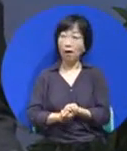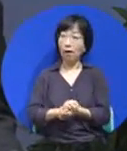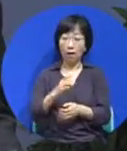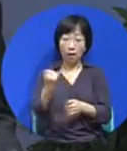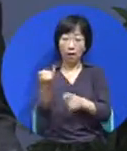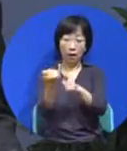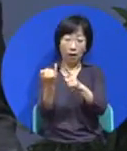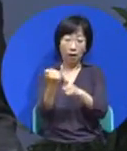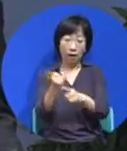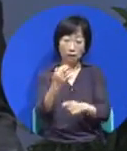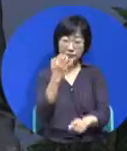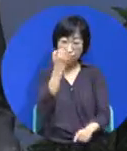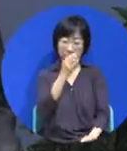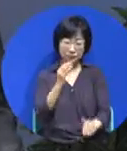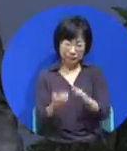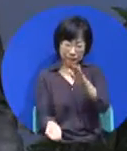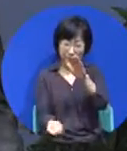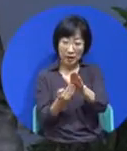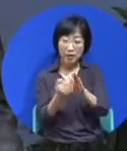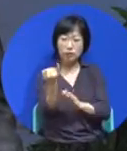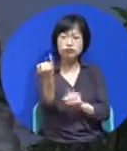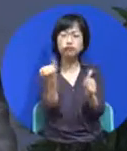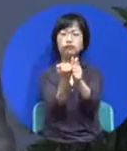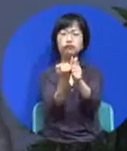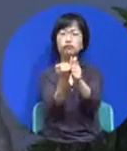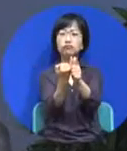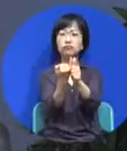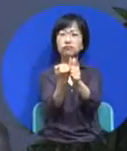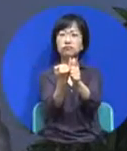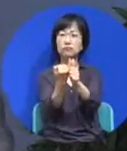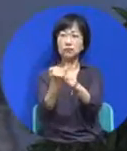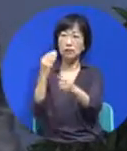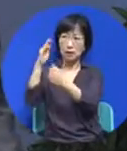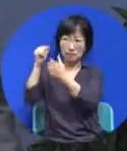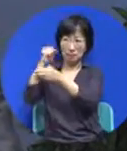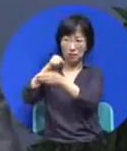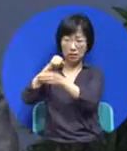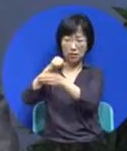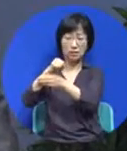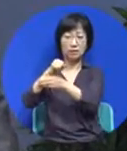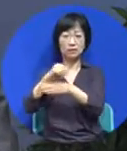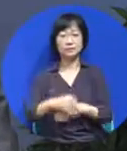But God attached this kind of wife to Hosea. 평소 때 만약에